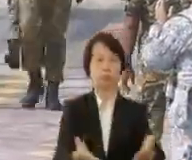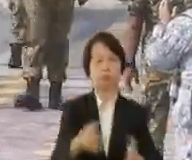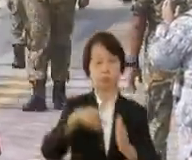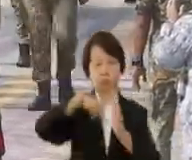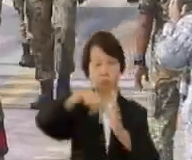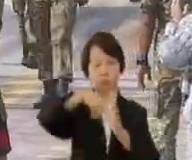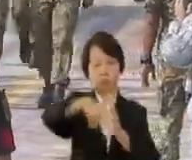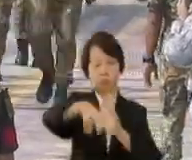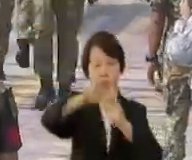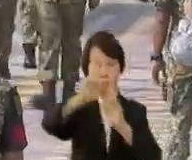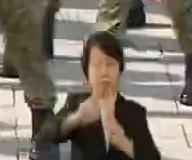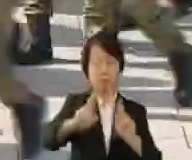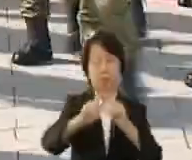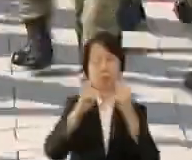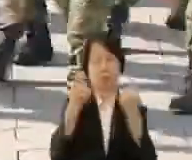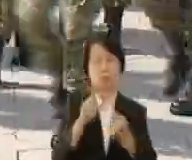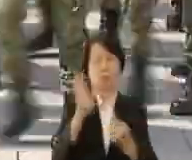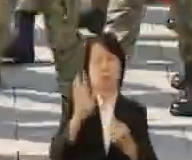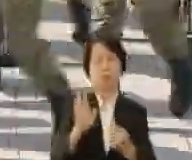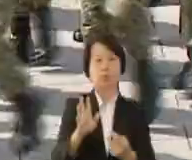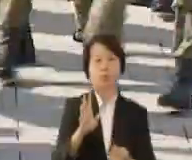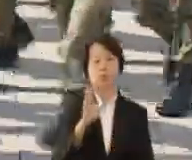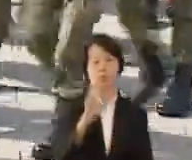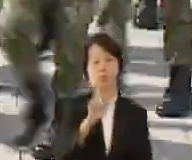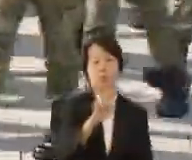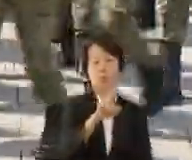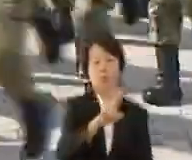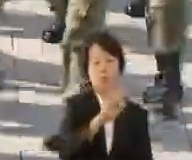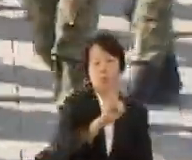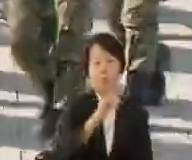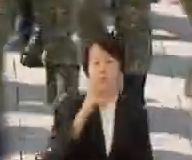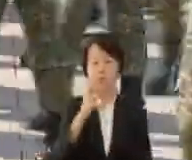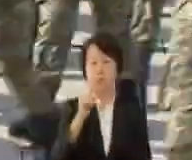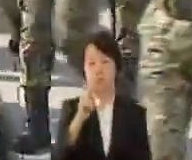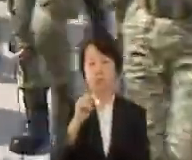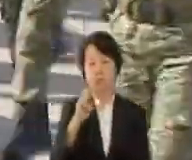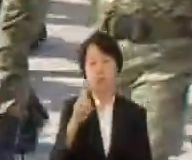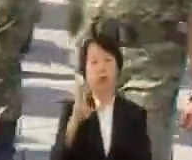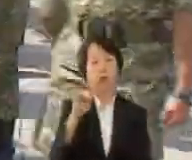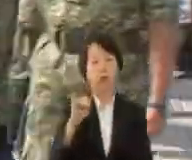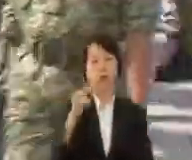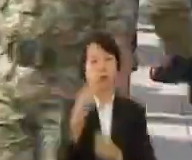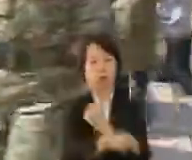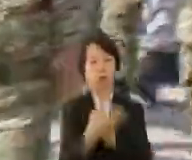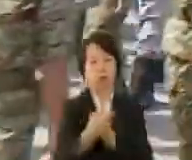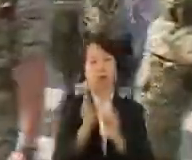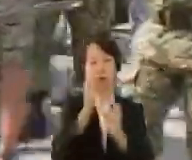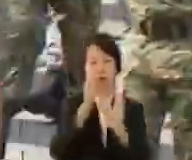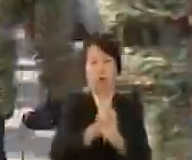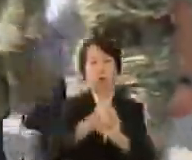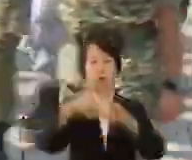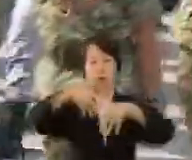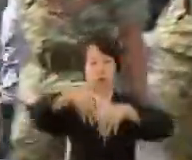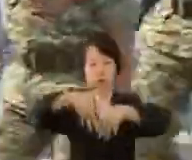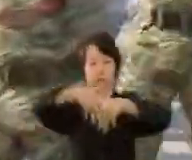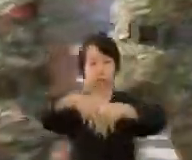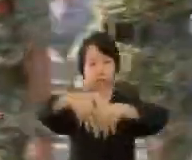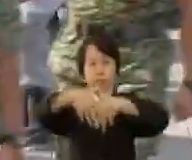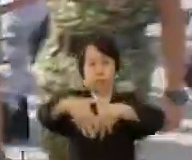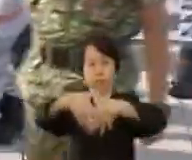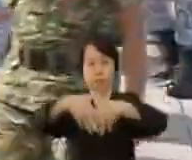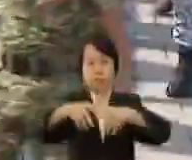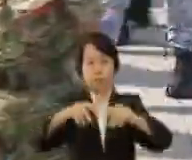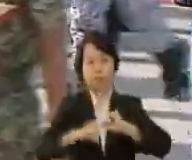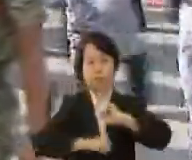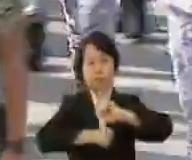Salah satunya kontingen Sri Kandi Negara yang turut sama dalam pembarisan berjalan lalu pada pagi ini.